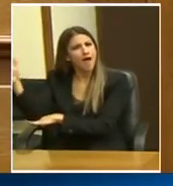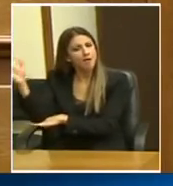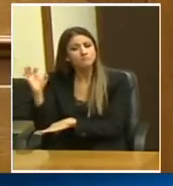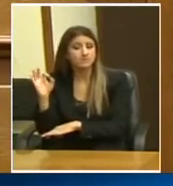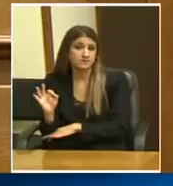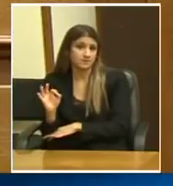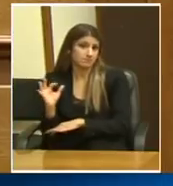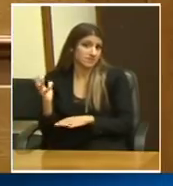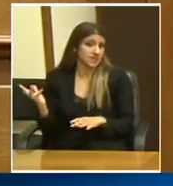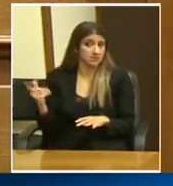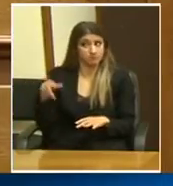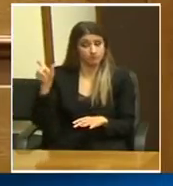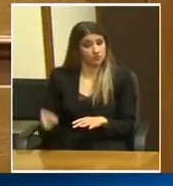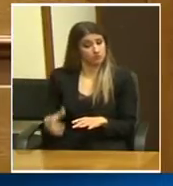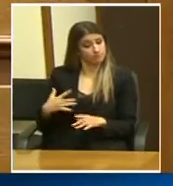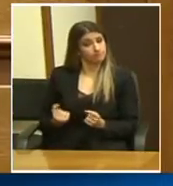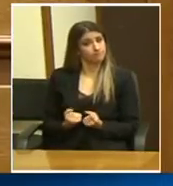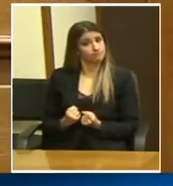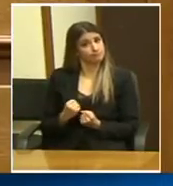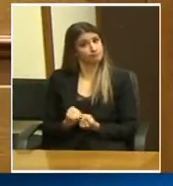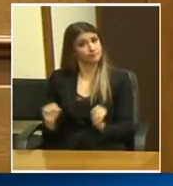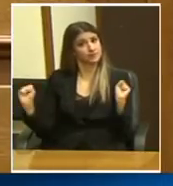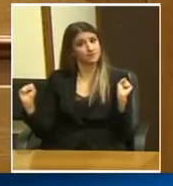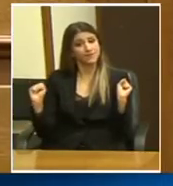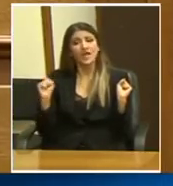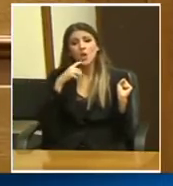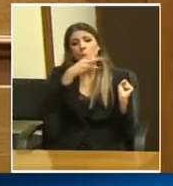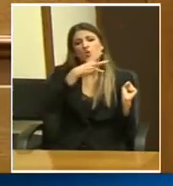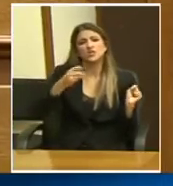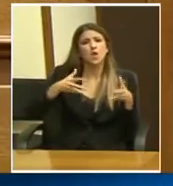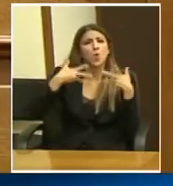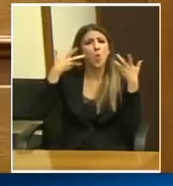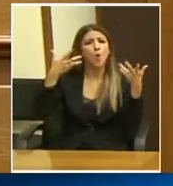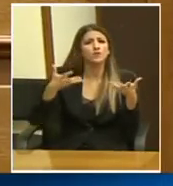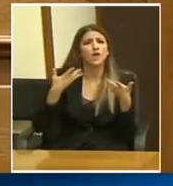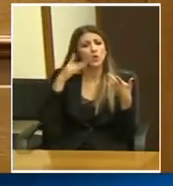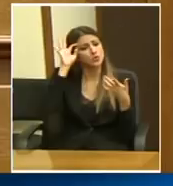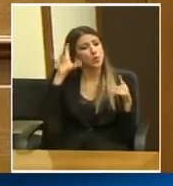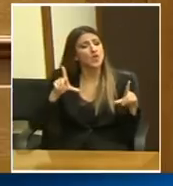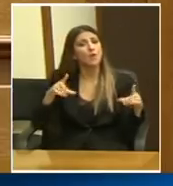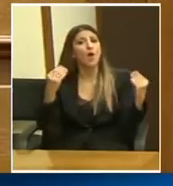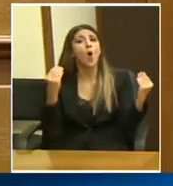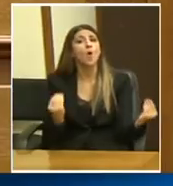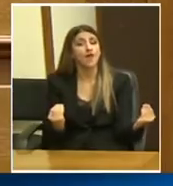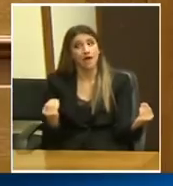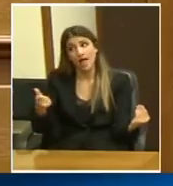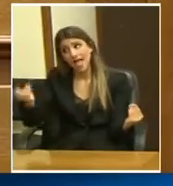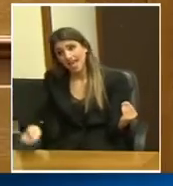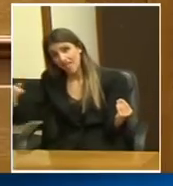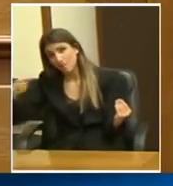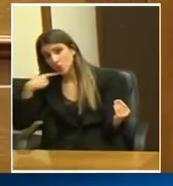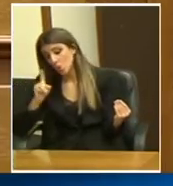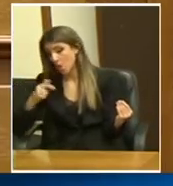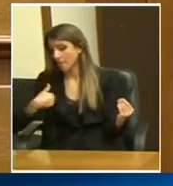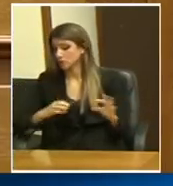υποτίθεται, και το ανάστημά της απέναντι στον λαϊκισμό του ΣΥΡΙΖΑ. Μέσα λοιπόν σε 2 μέρες μόλις ο κ. Μητσοτάκης